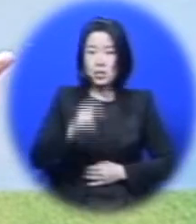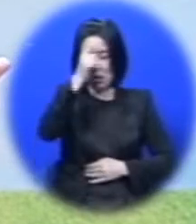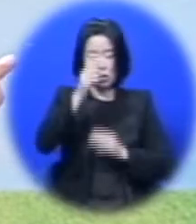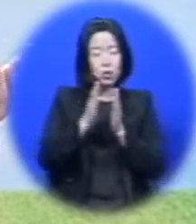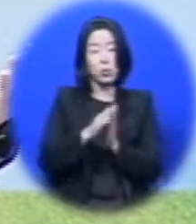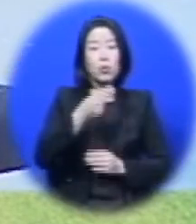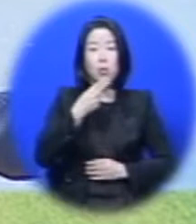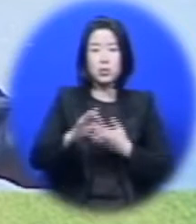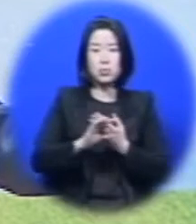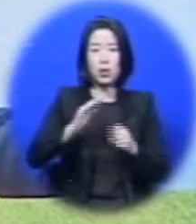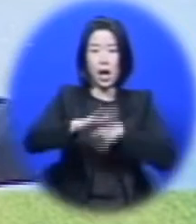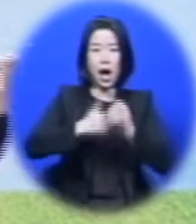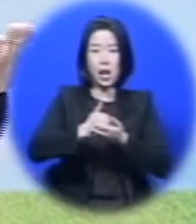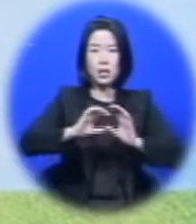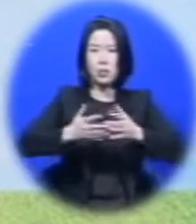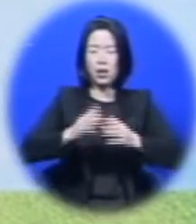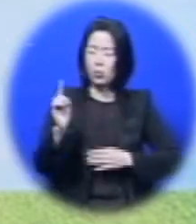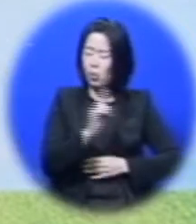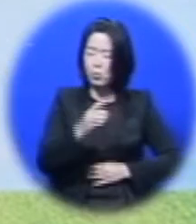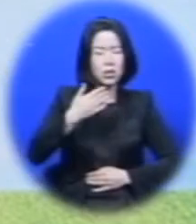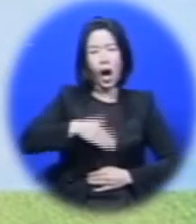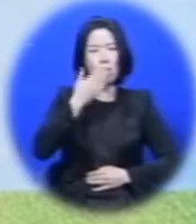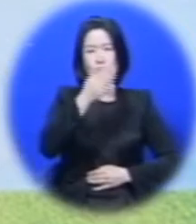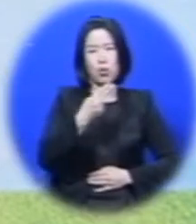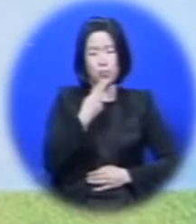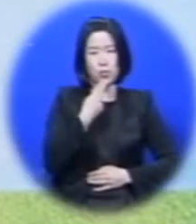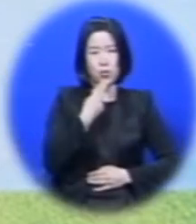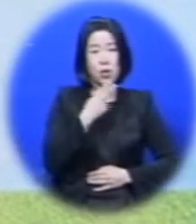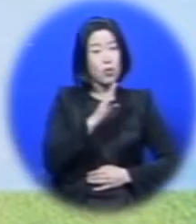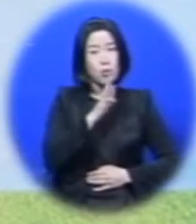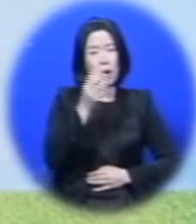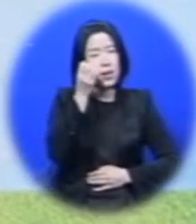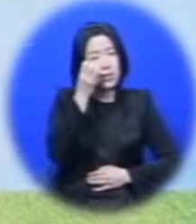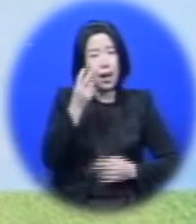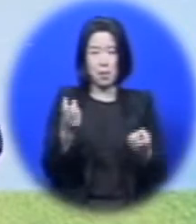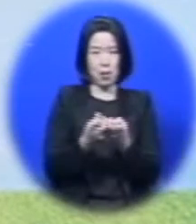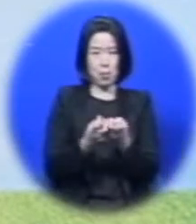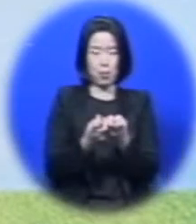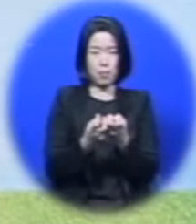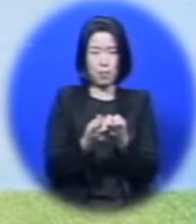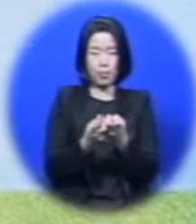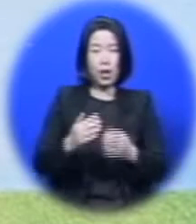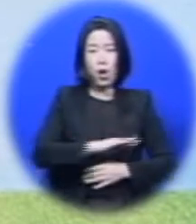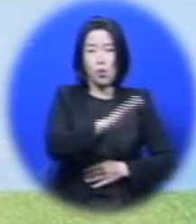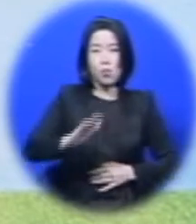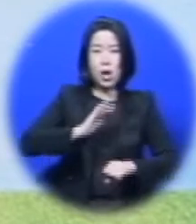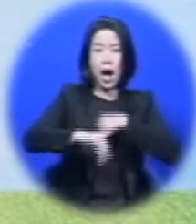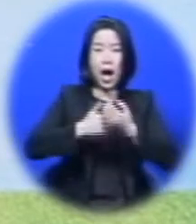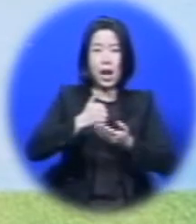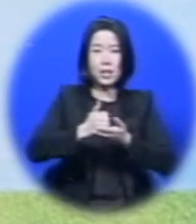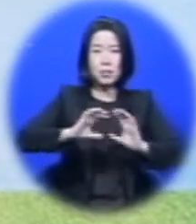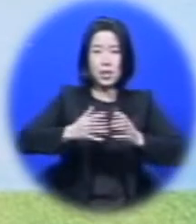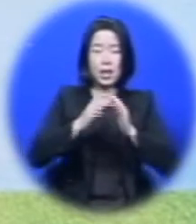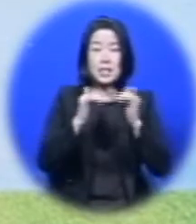않으시면 하나님의 나라를 도무지 알 수가 없습니다. 참 신비한 방법이죠. 우리 하나님의 나라